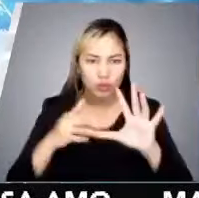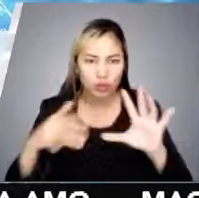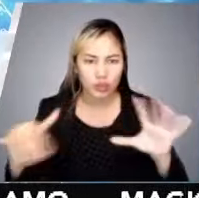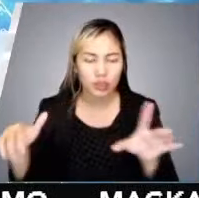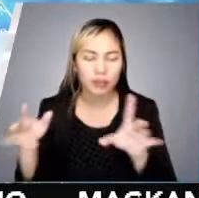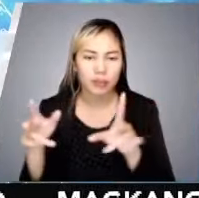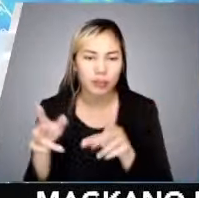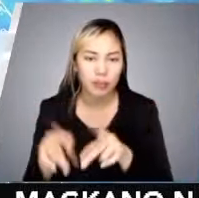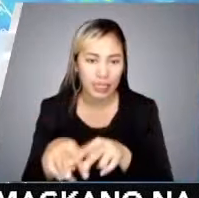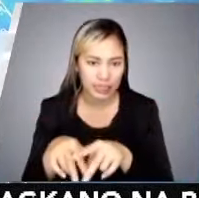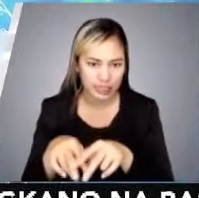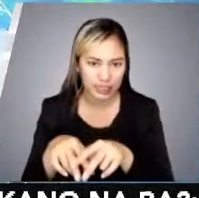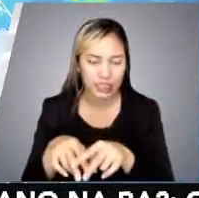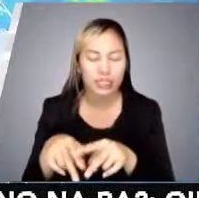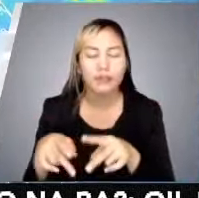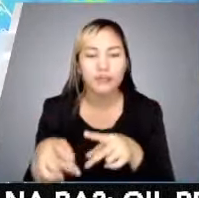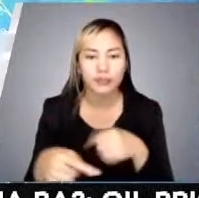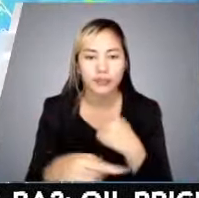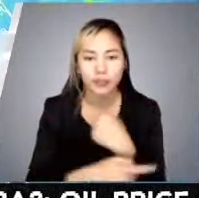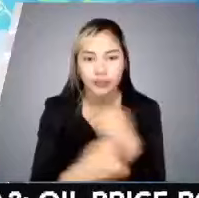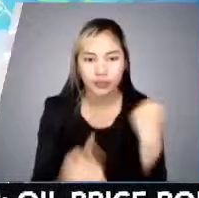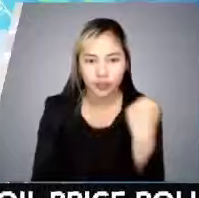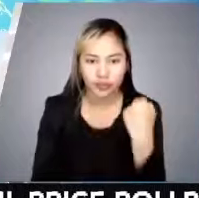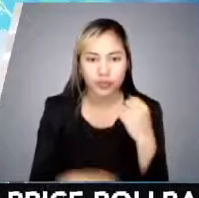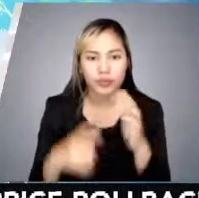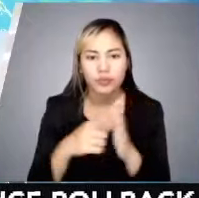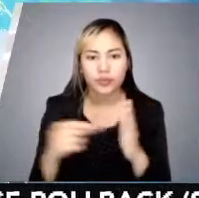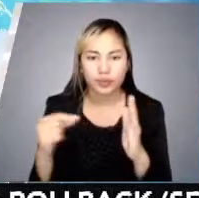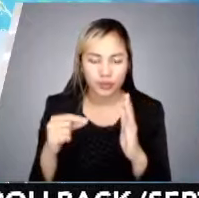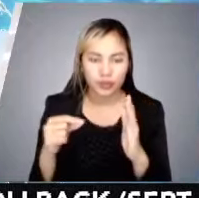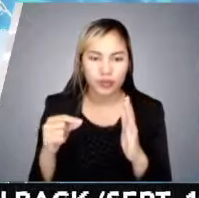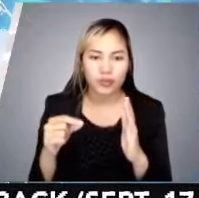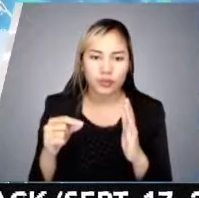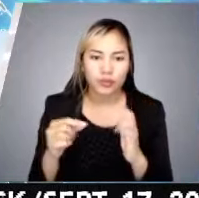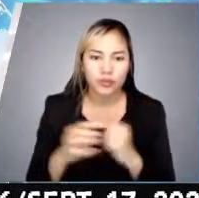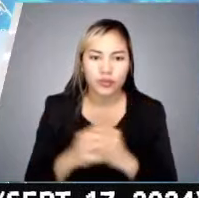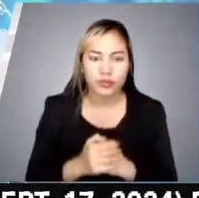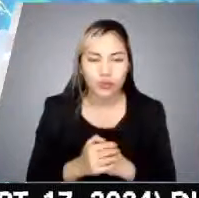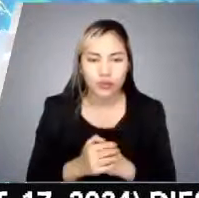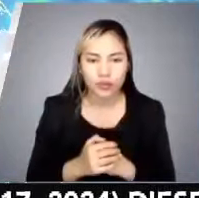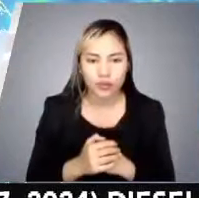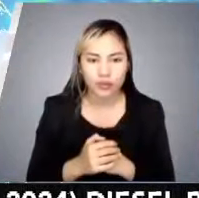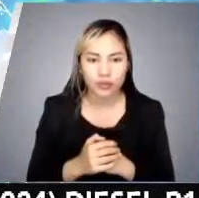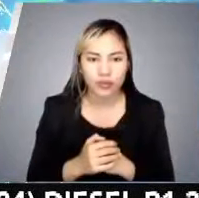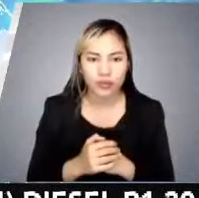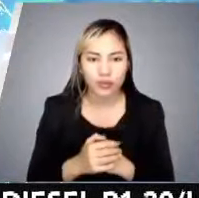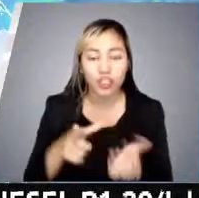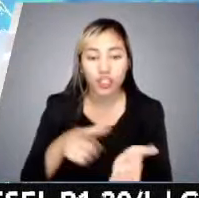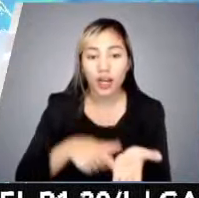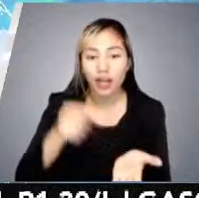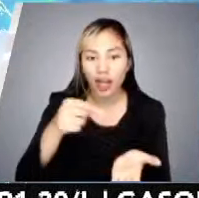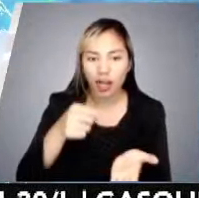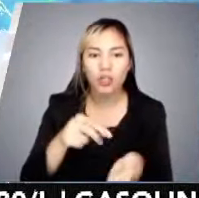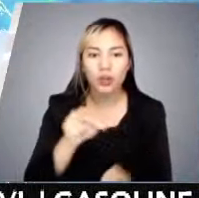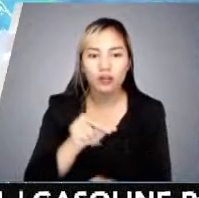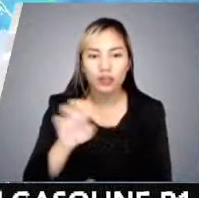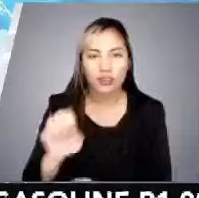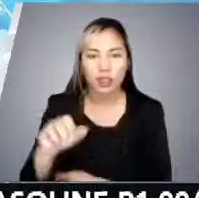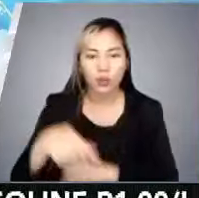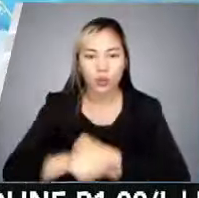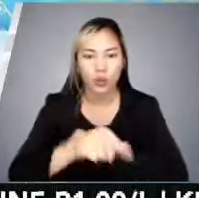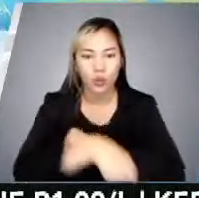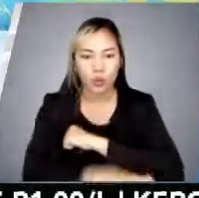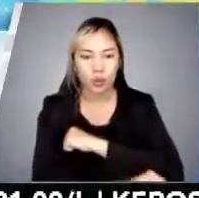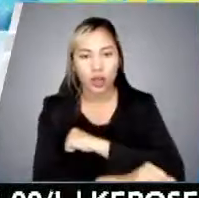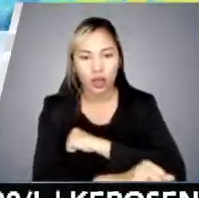Nueva Ecija, Aurora at northern portion ng Quezon kasama ang mga isla ng Polillo. Namataan ang sentro ng bagyong